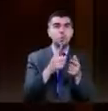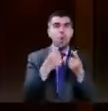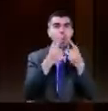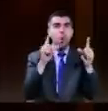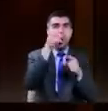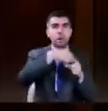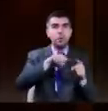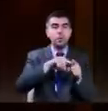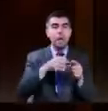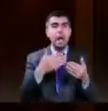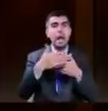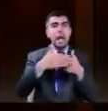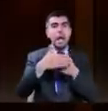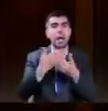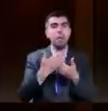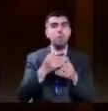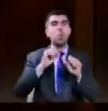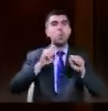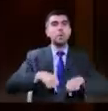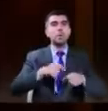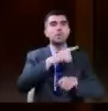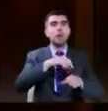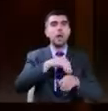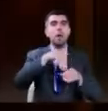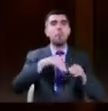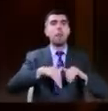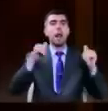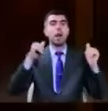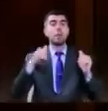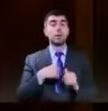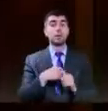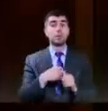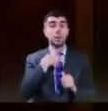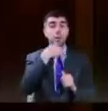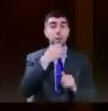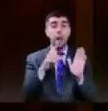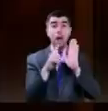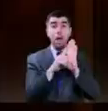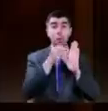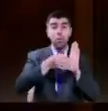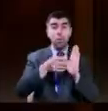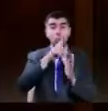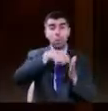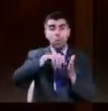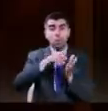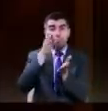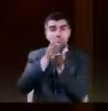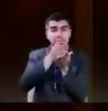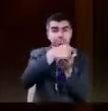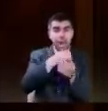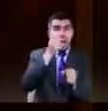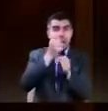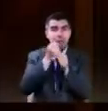في طور المصادقة بالبرلمان، ويحدد هذا القانون الإطار الأهداف والتوجهات والمبادئ التي ستؤطر عمل